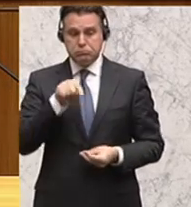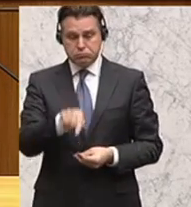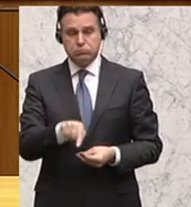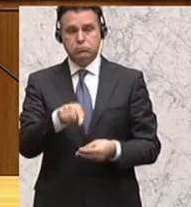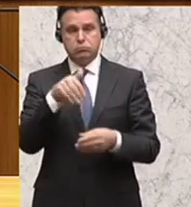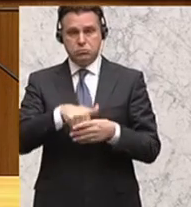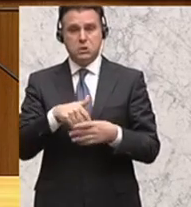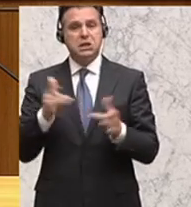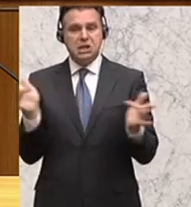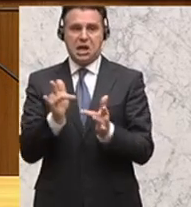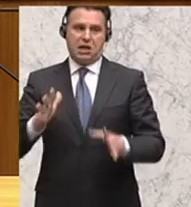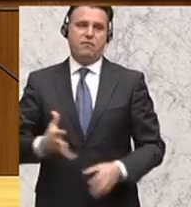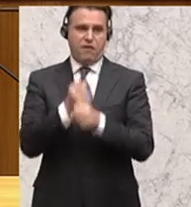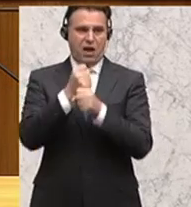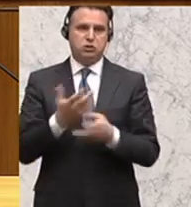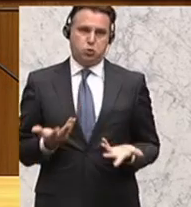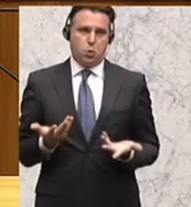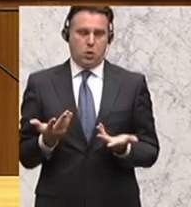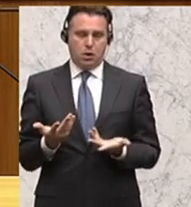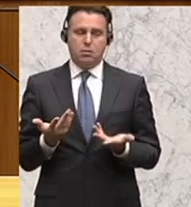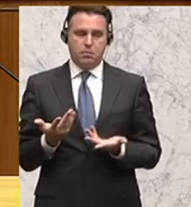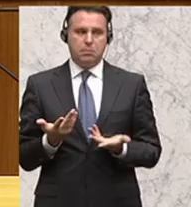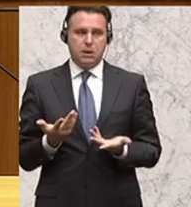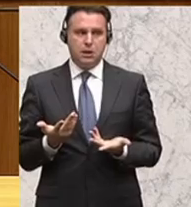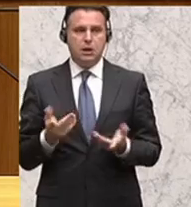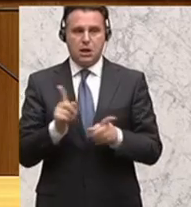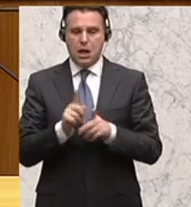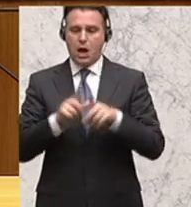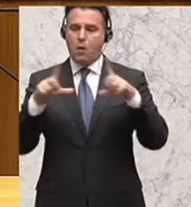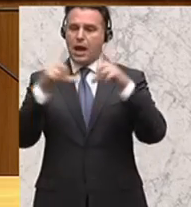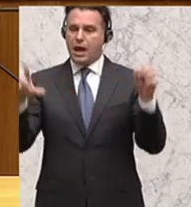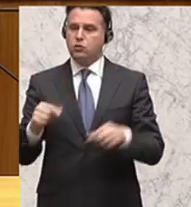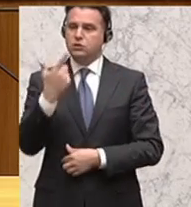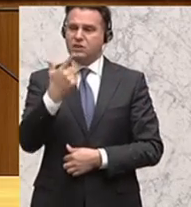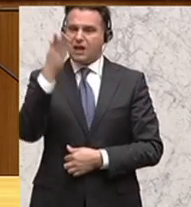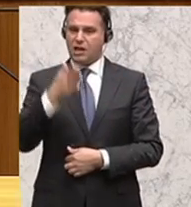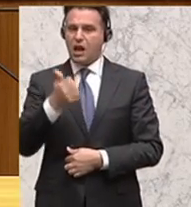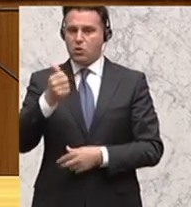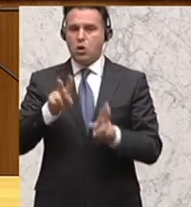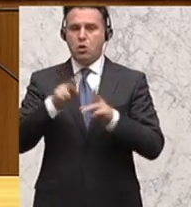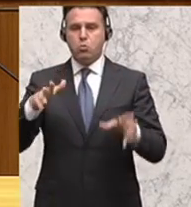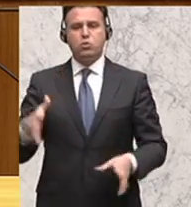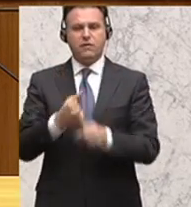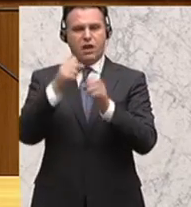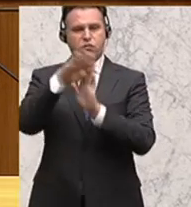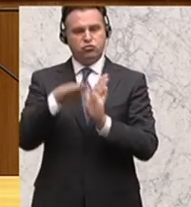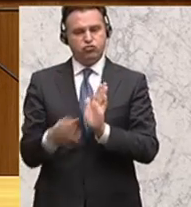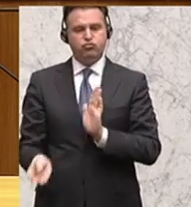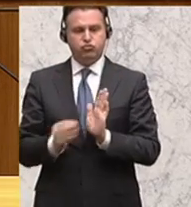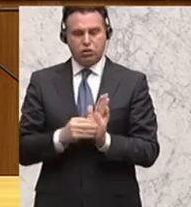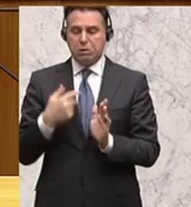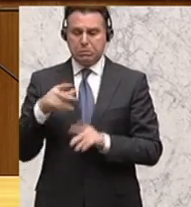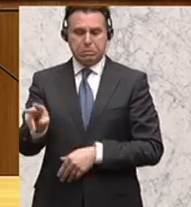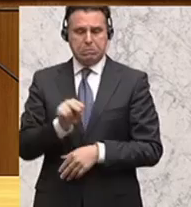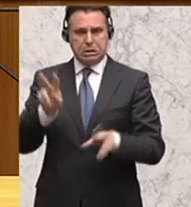durchaus verfassungswidrig ist. Und ich erinnere in dem Zusammenhang an den Artikel 20 Absatz 1 des Bundesverfassungsgesetzes. Ich